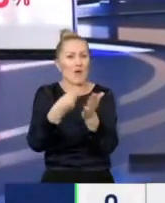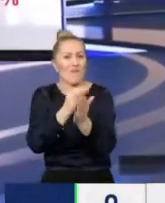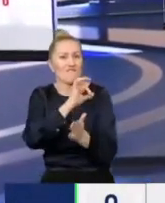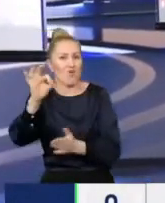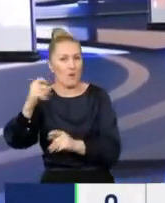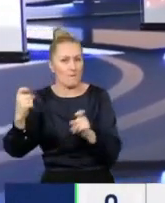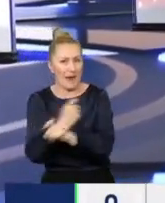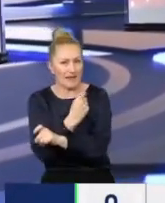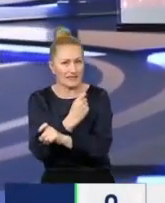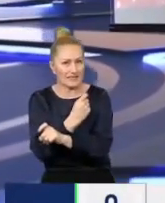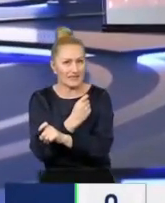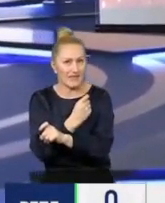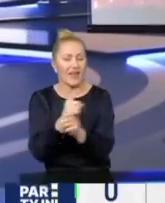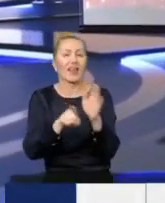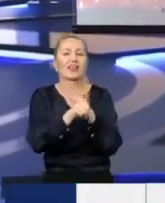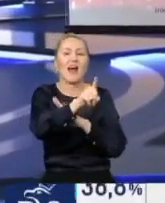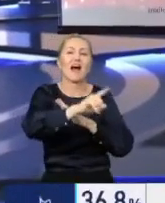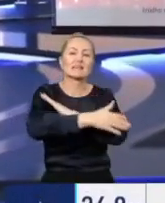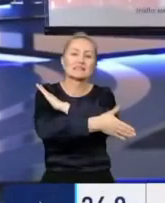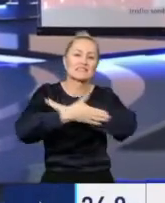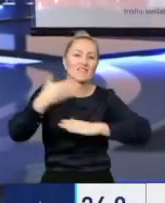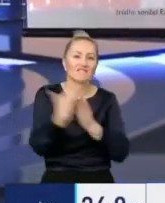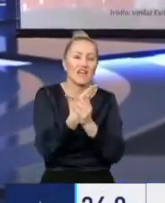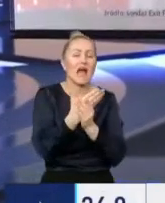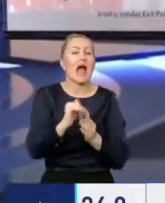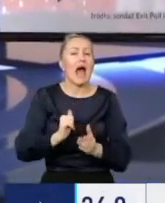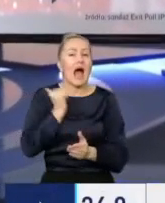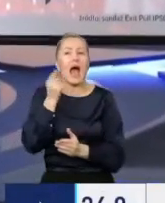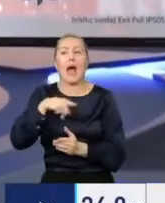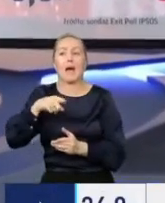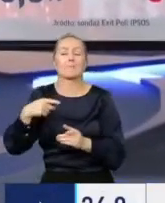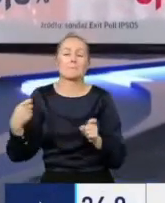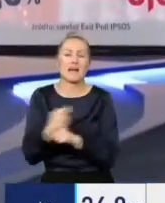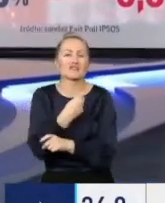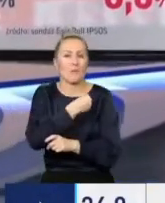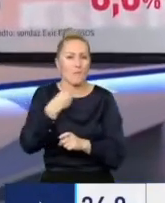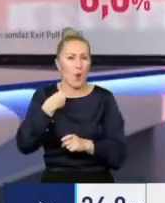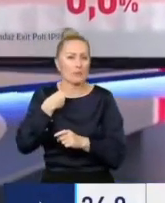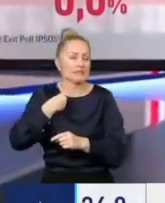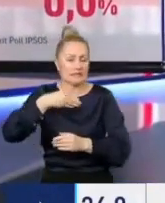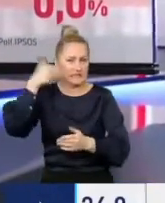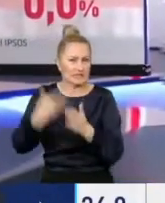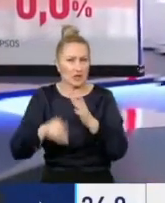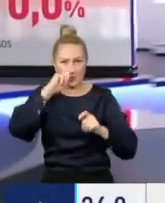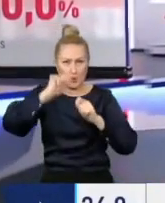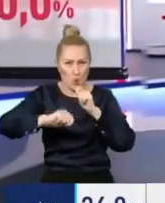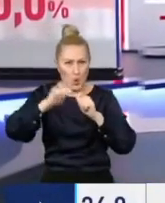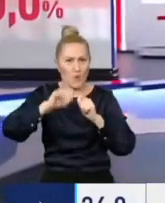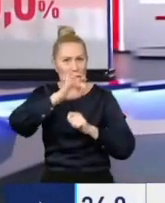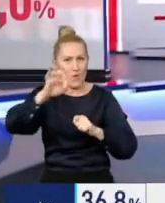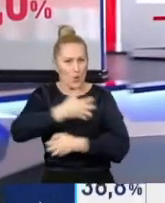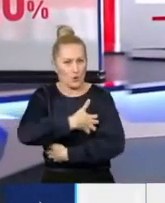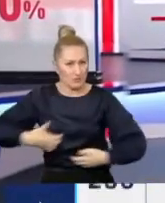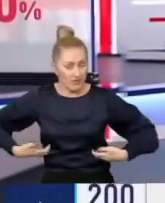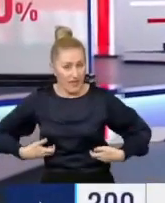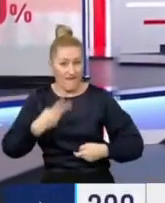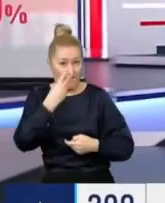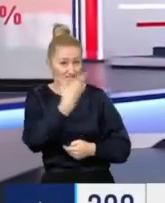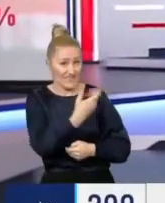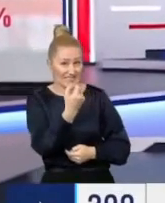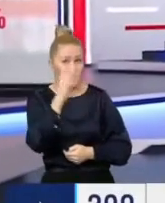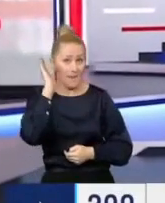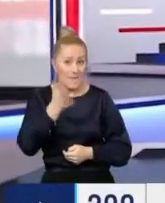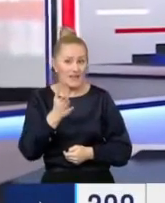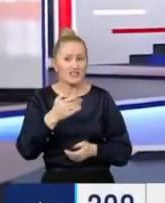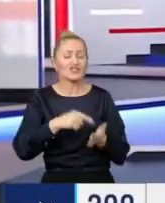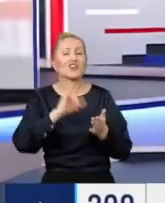państwowego podmiotom zagranicznym, prowadzącą do utraty kontroli Polek i Polaków nad strategicznymi sektorami gospodarki. Zobaczą Państwo zaraz